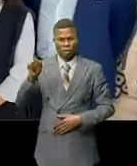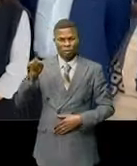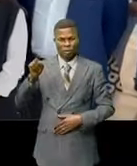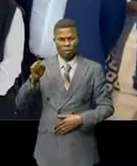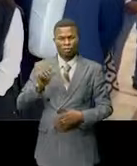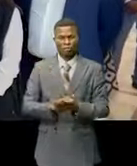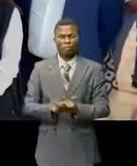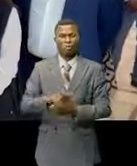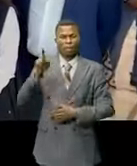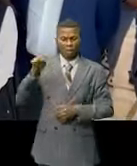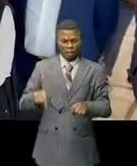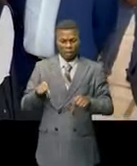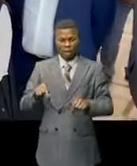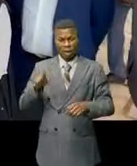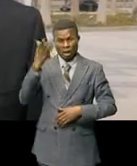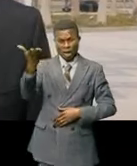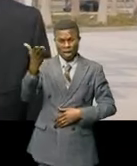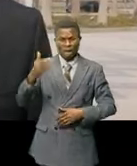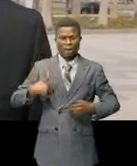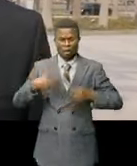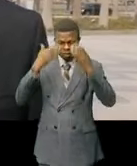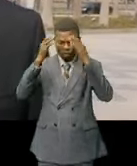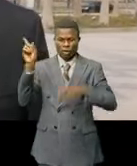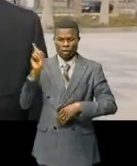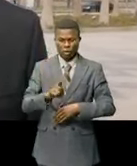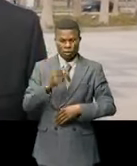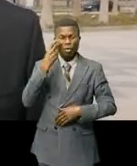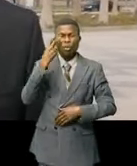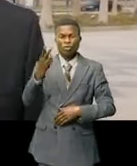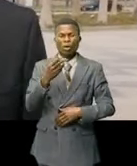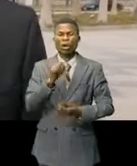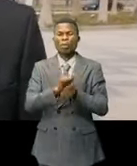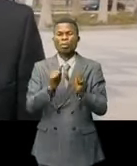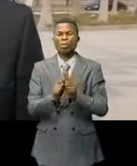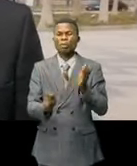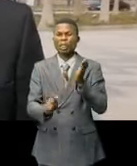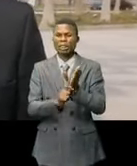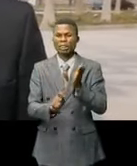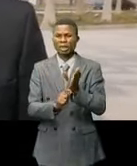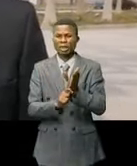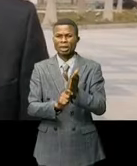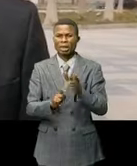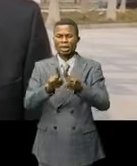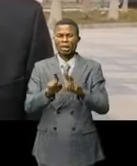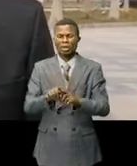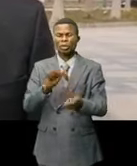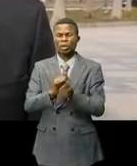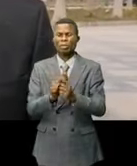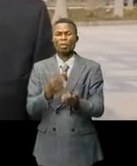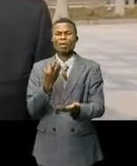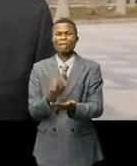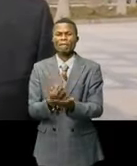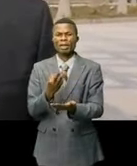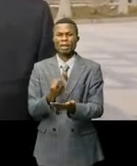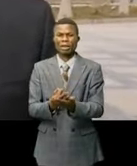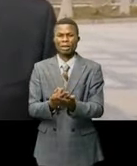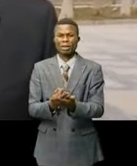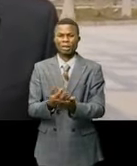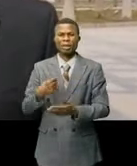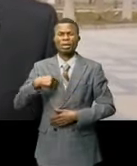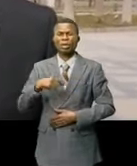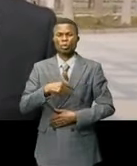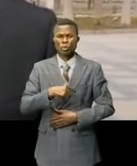Ici en Égypte, nous nous sommes venus pour voir tous les aspects techniques ainsi que les aspects financiers. Nous avons